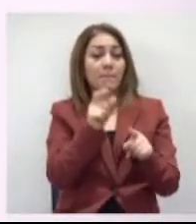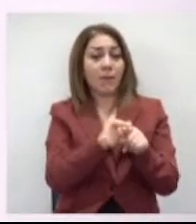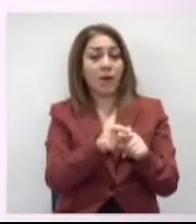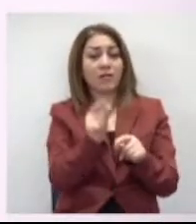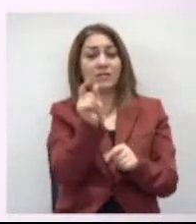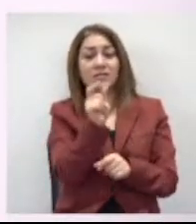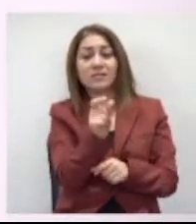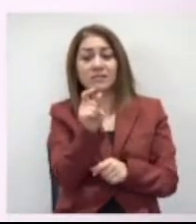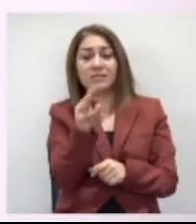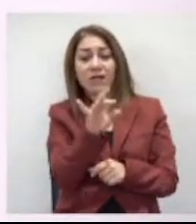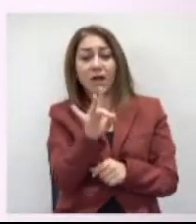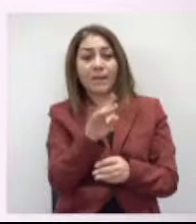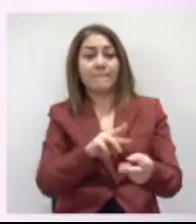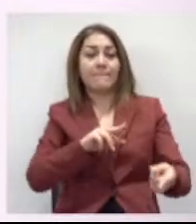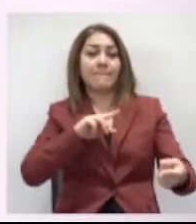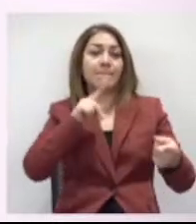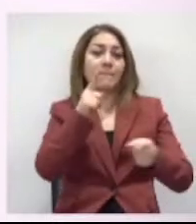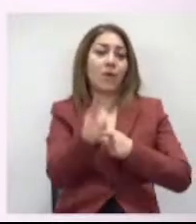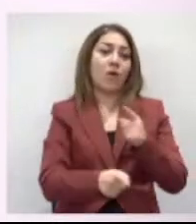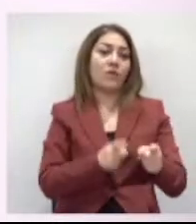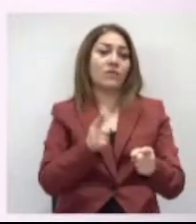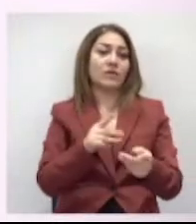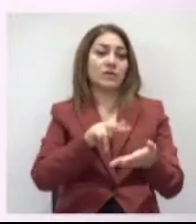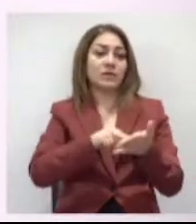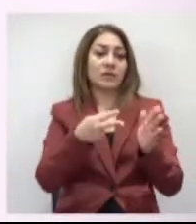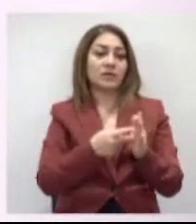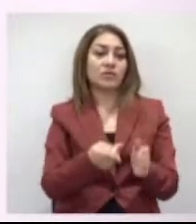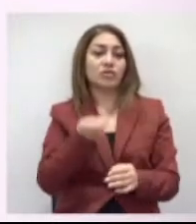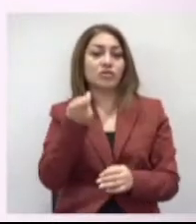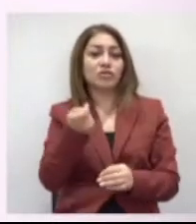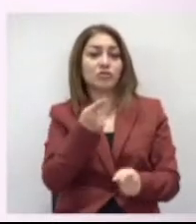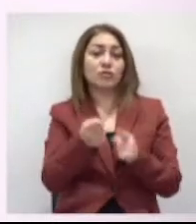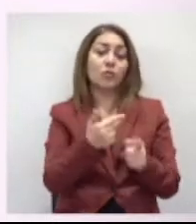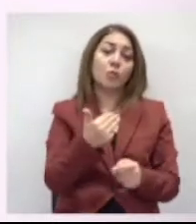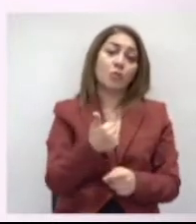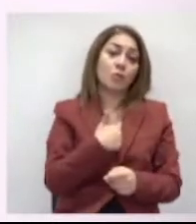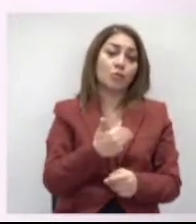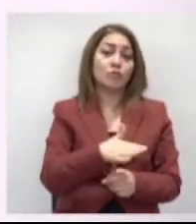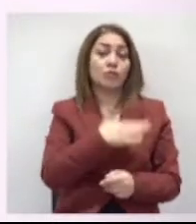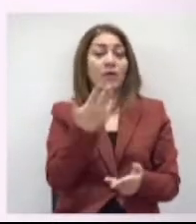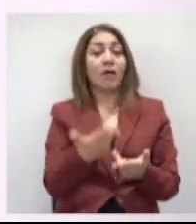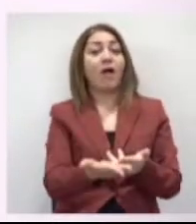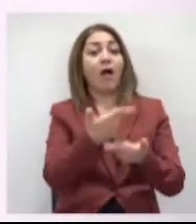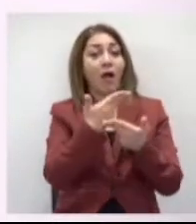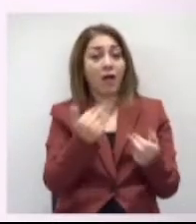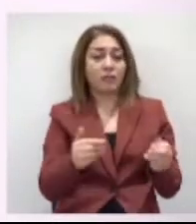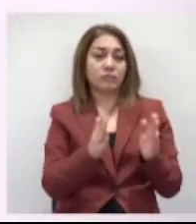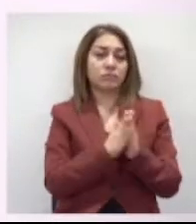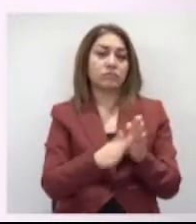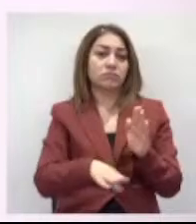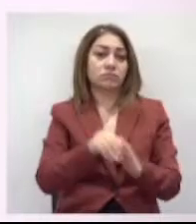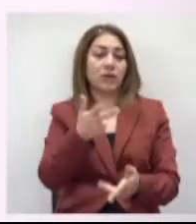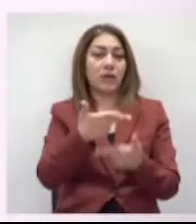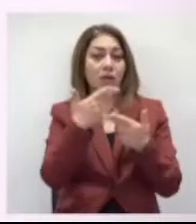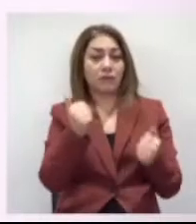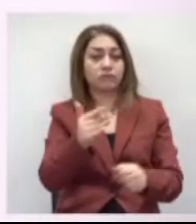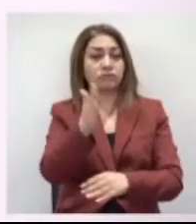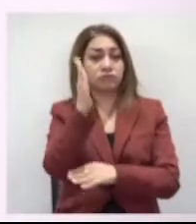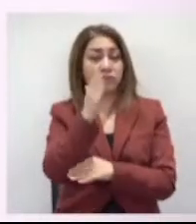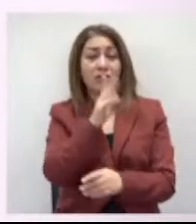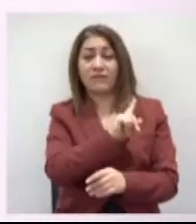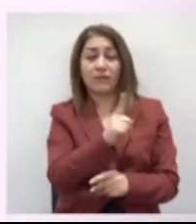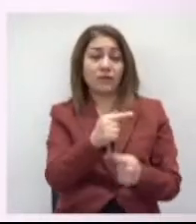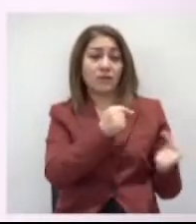տառ փոխել ձերիս ներկայացված նախագծում, եթե այո, խնդրում եմ կողմ քվեարկեք, եթե ոչ, ուրեմն